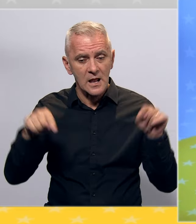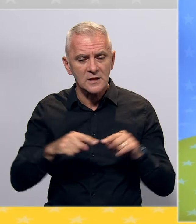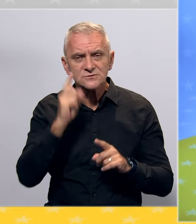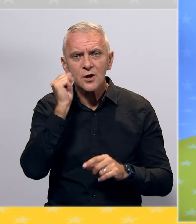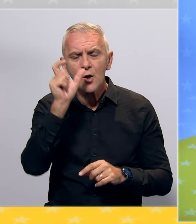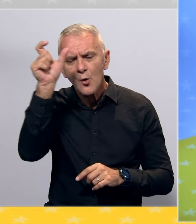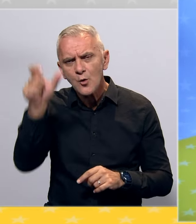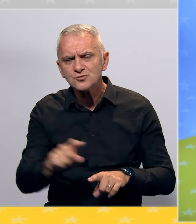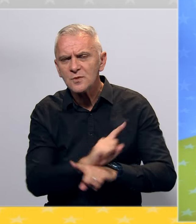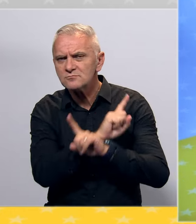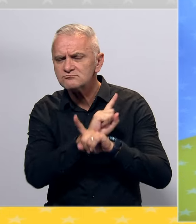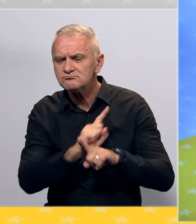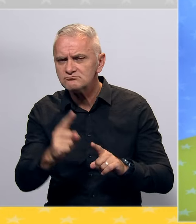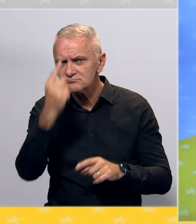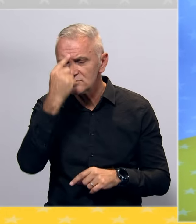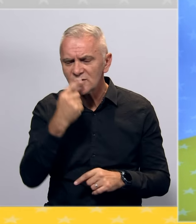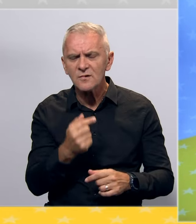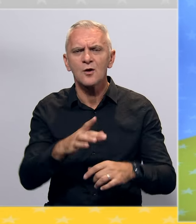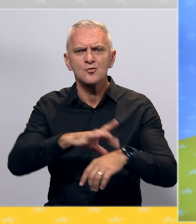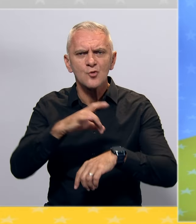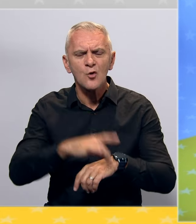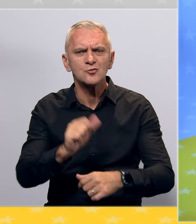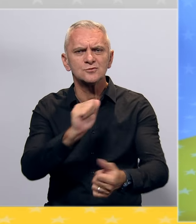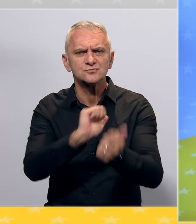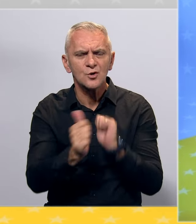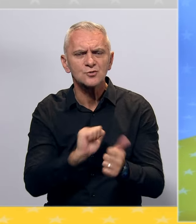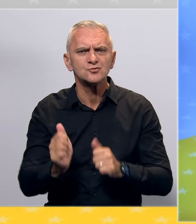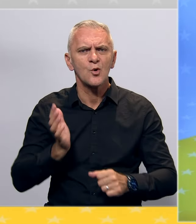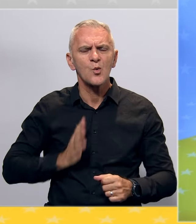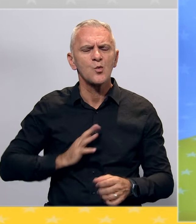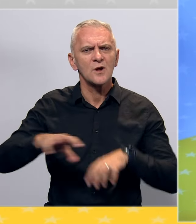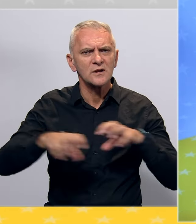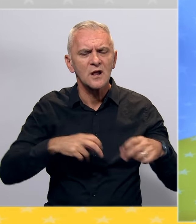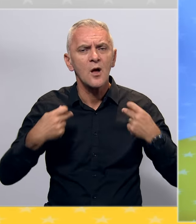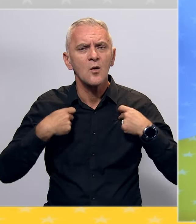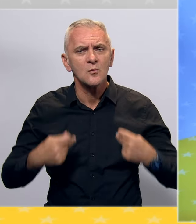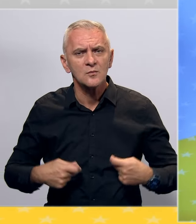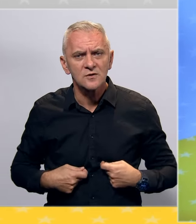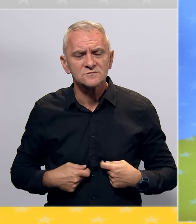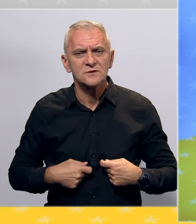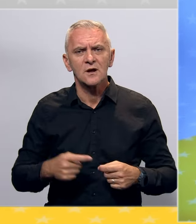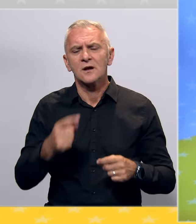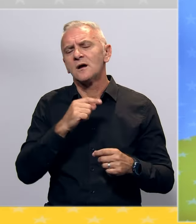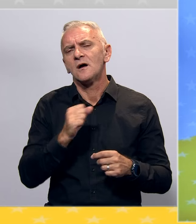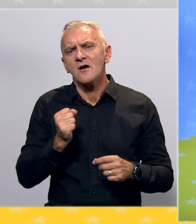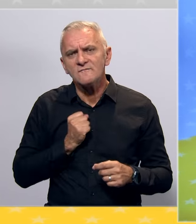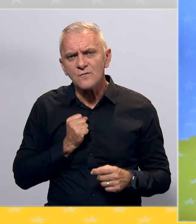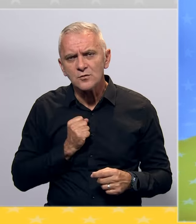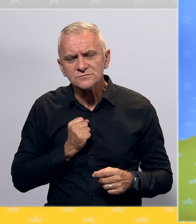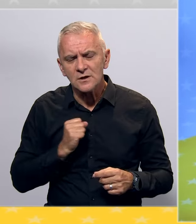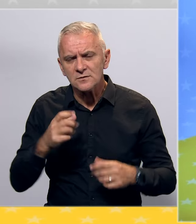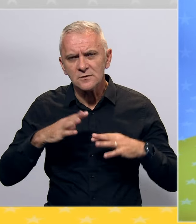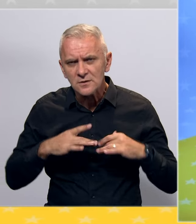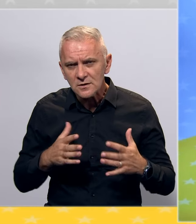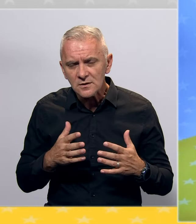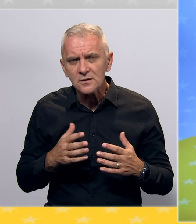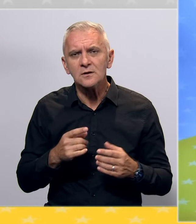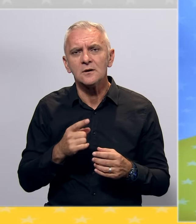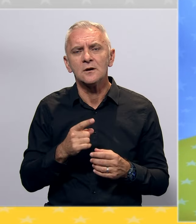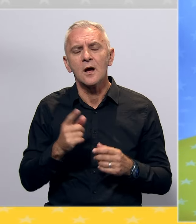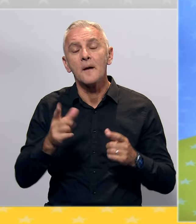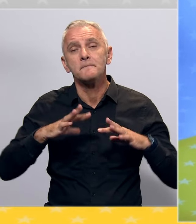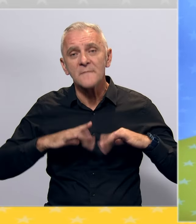raznih profila, liječnici, sportaši, kulturni radnici, profesori, razvojačeni hrvatski branitelj, umirovljenici, ali ipak